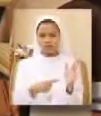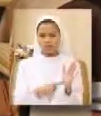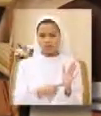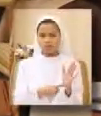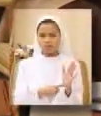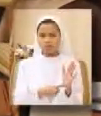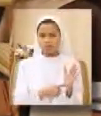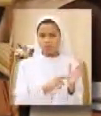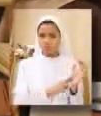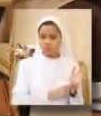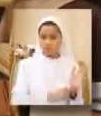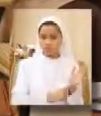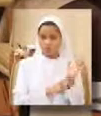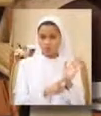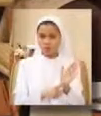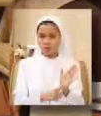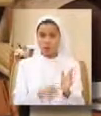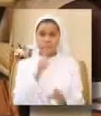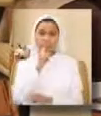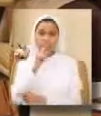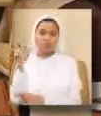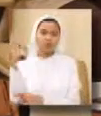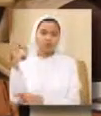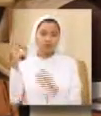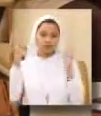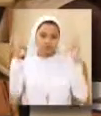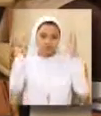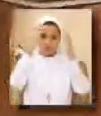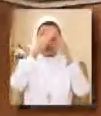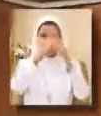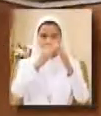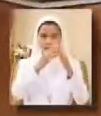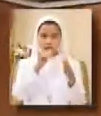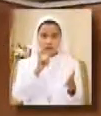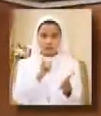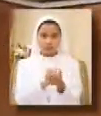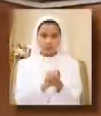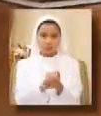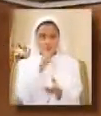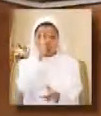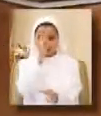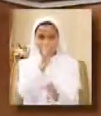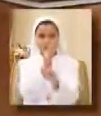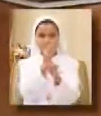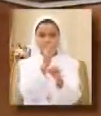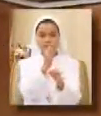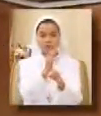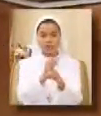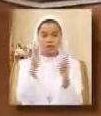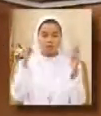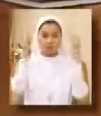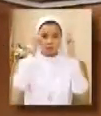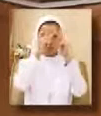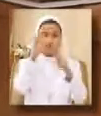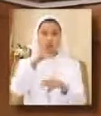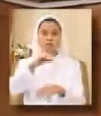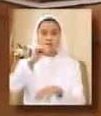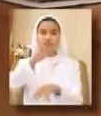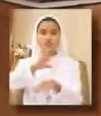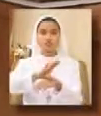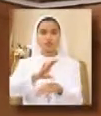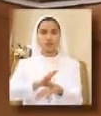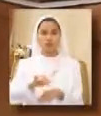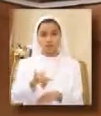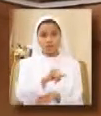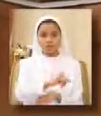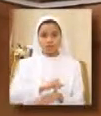siya sa Santo Papa at sa ating inang simbahan. Katulad ng mga kardinal naman, sila pula ang suot. Ibig sabihin niyang